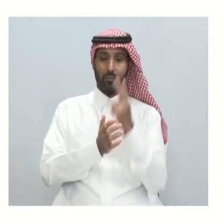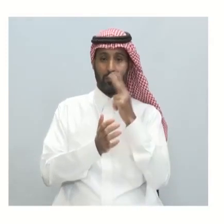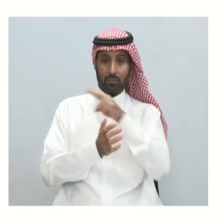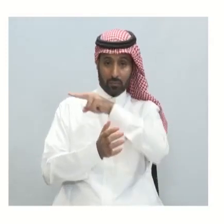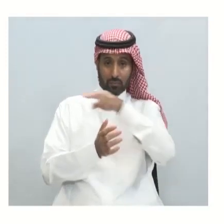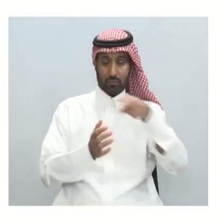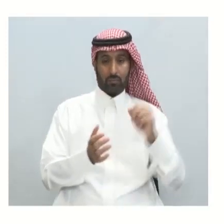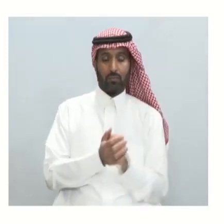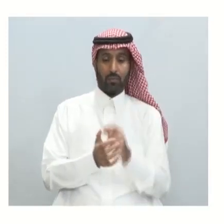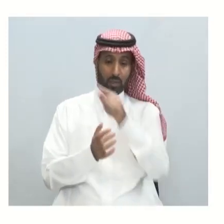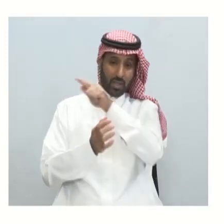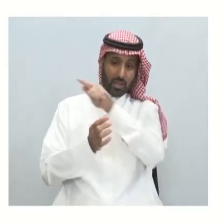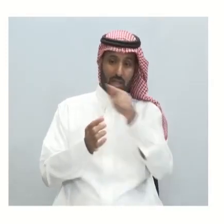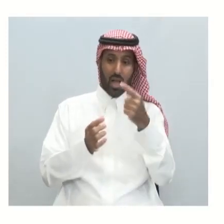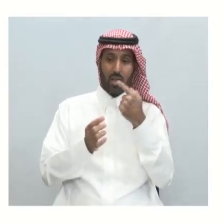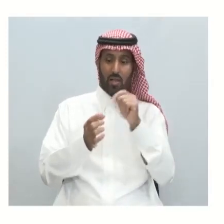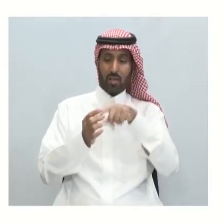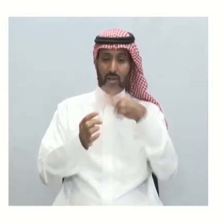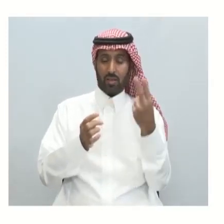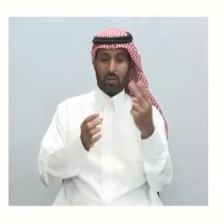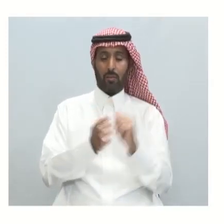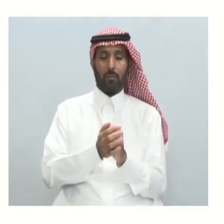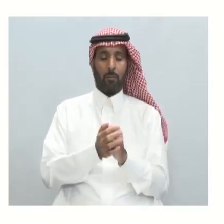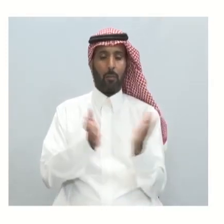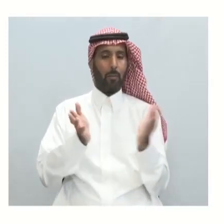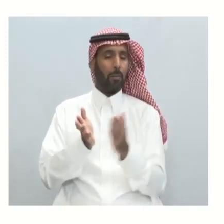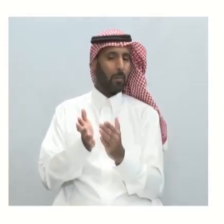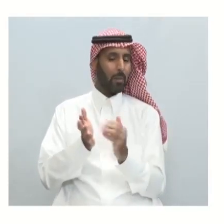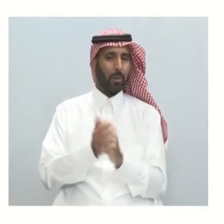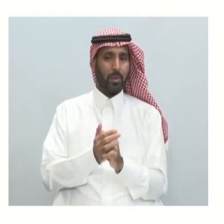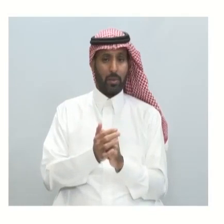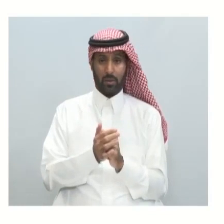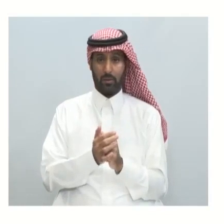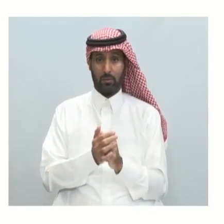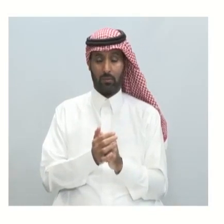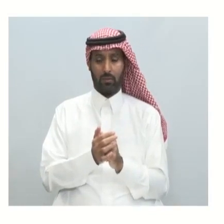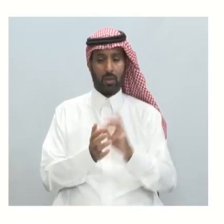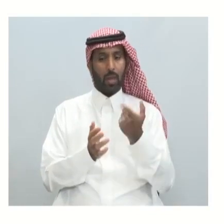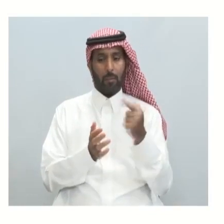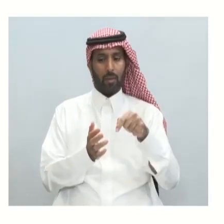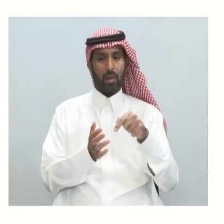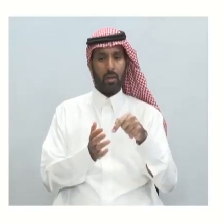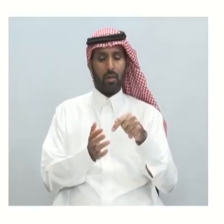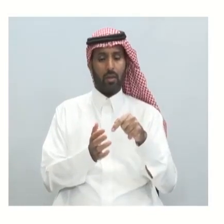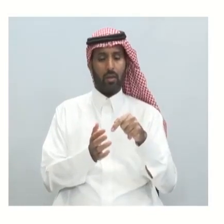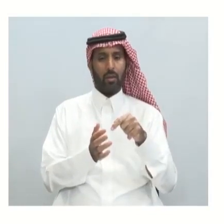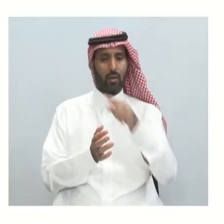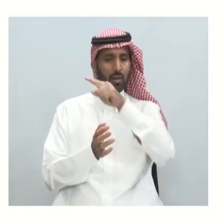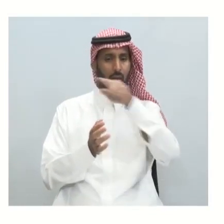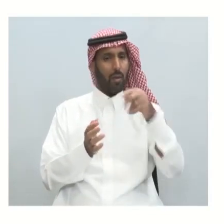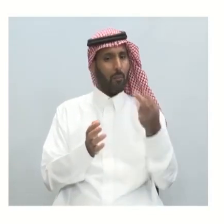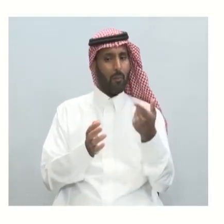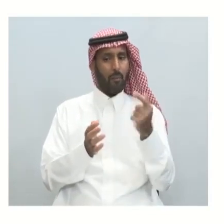الان للخط الاحمر هنا اثنان اذا كم سيكون كم ستكون